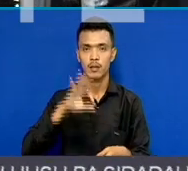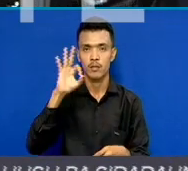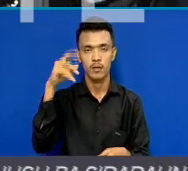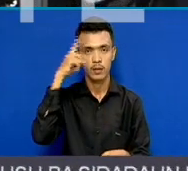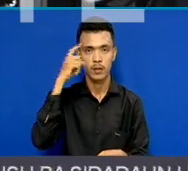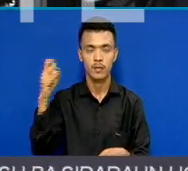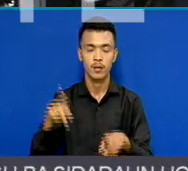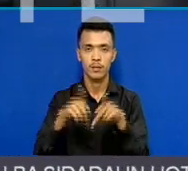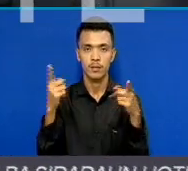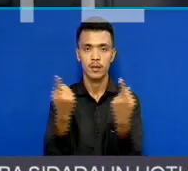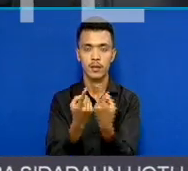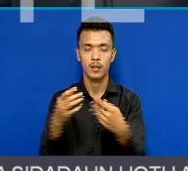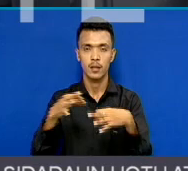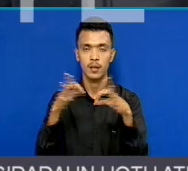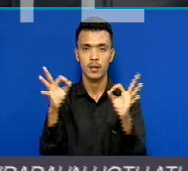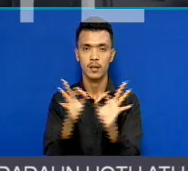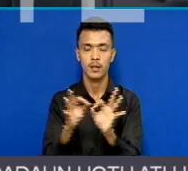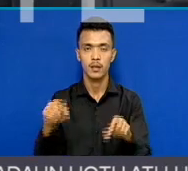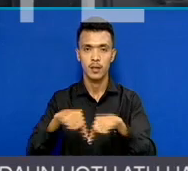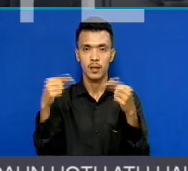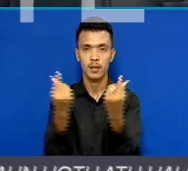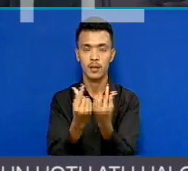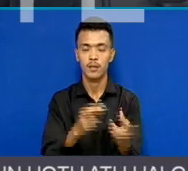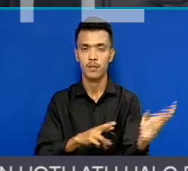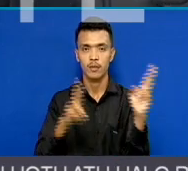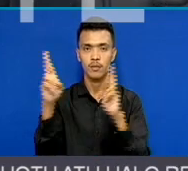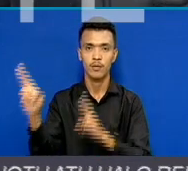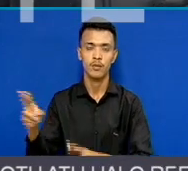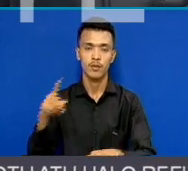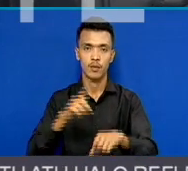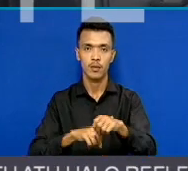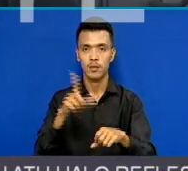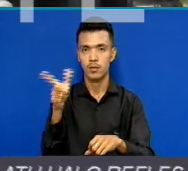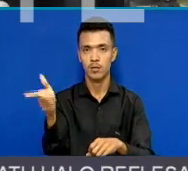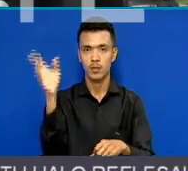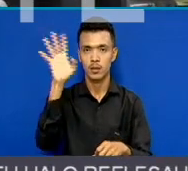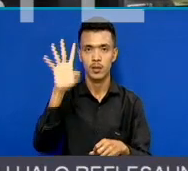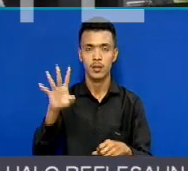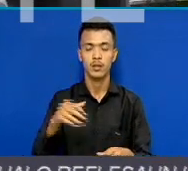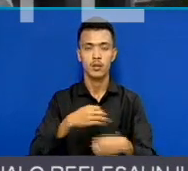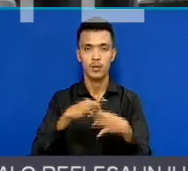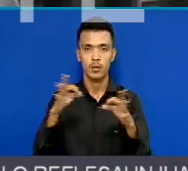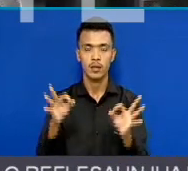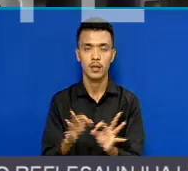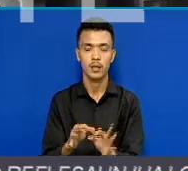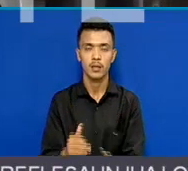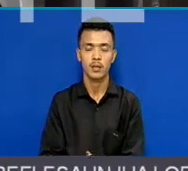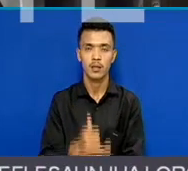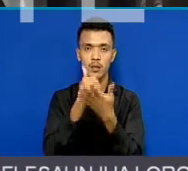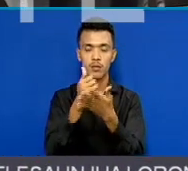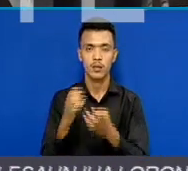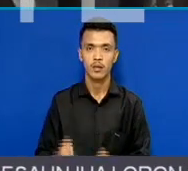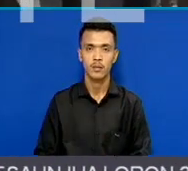makalo normalização. Equipa Ejiade IP pronto na fatin durante horas Ruanulo Resihat, hori halo intervenção emergência